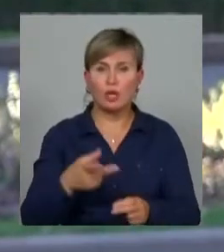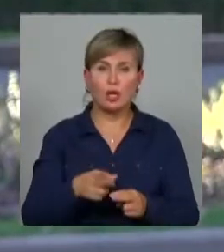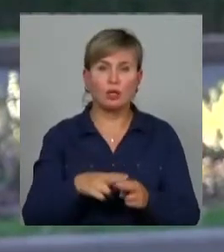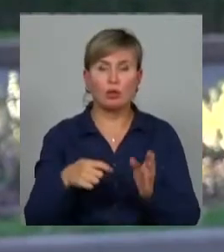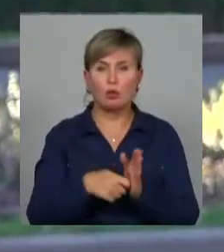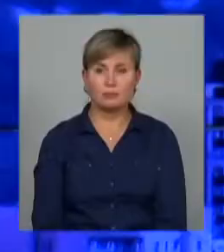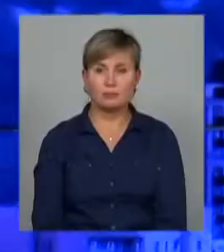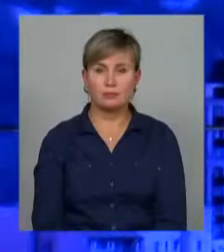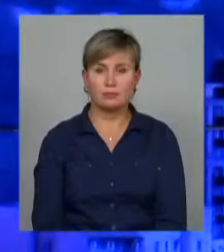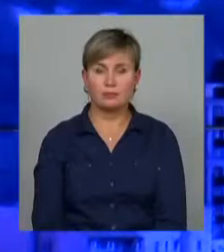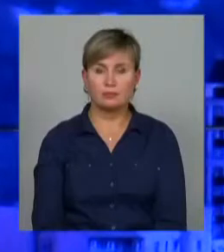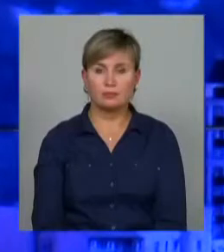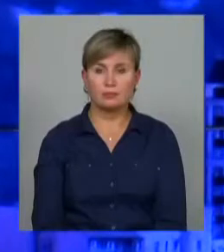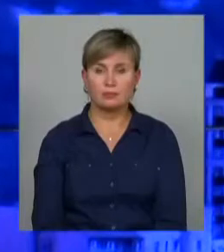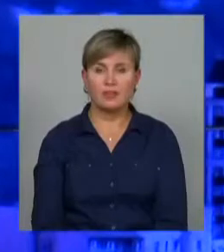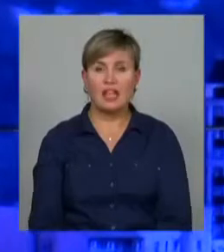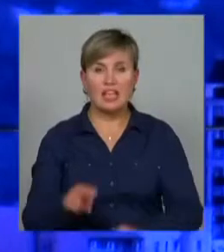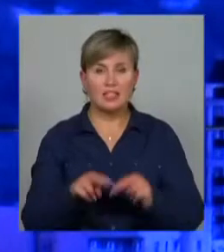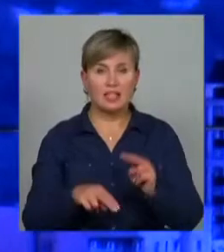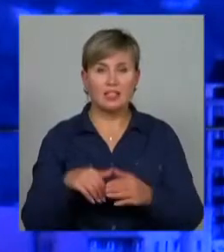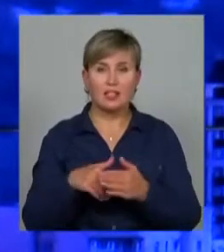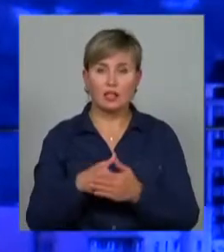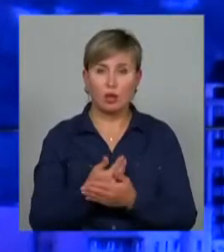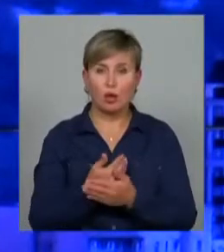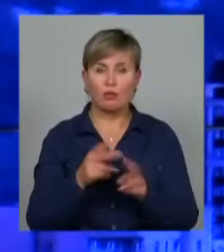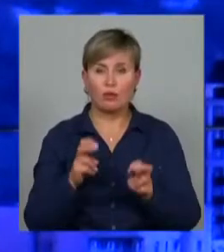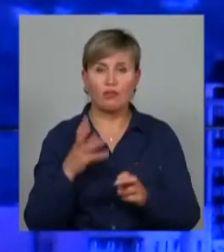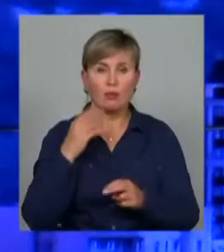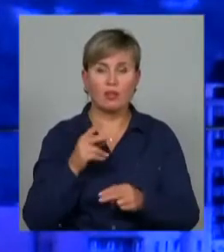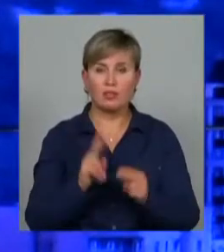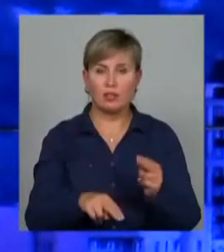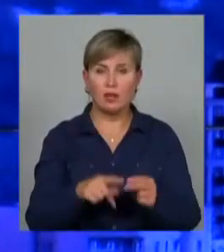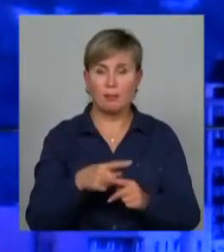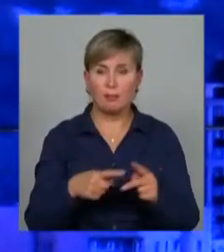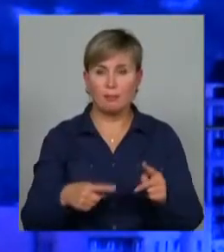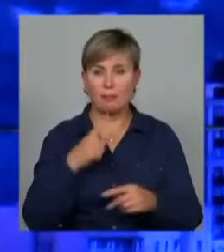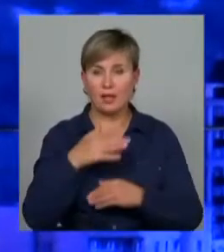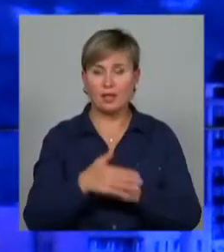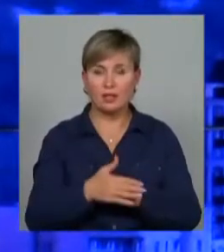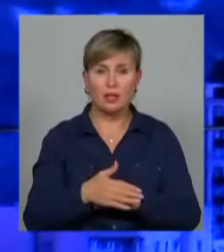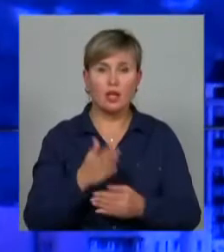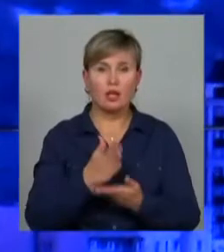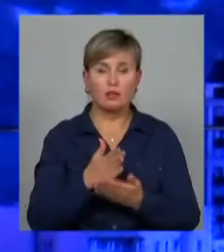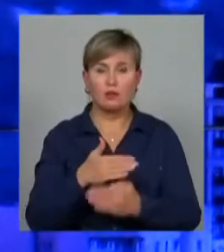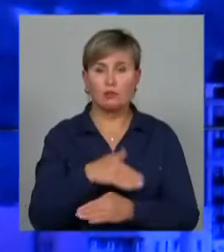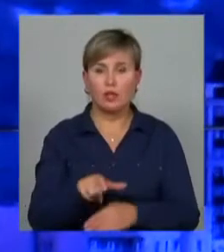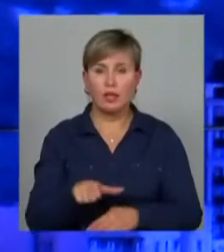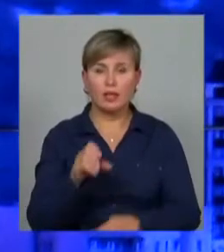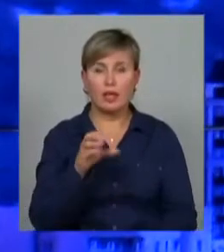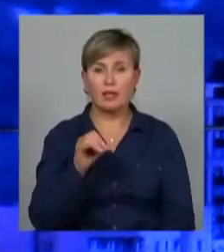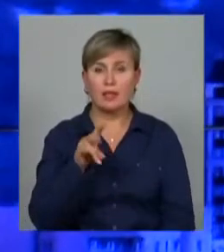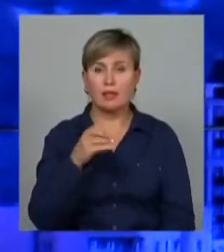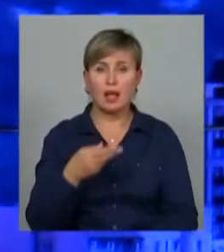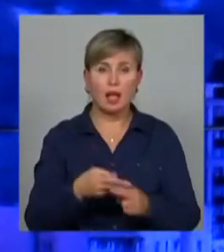кормят сами себя. Строительство нового Теренкура в Алматы завершено почти наполовину. Он расположится вдоль реки Есентай. Об